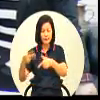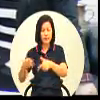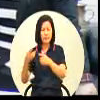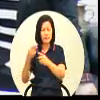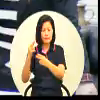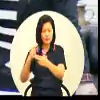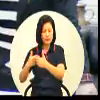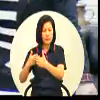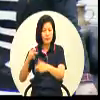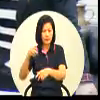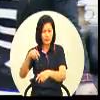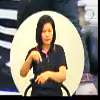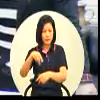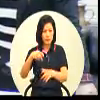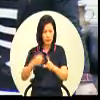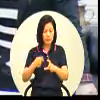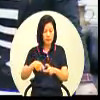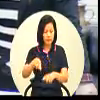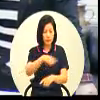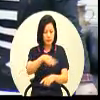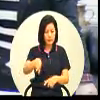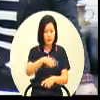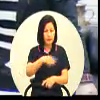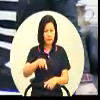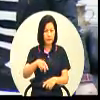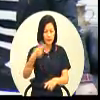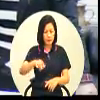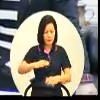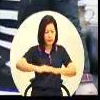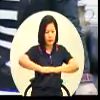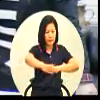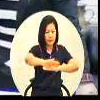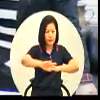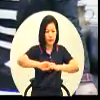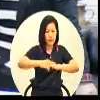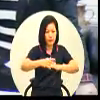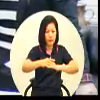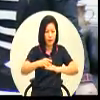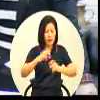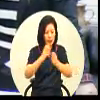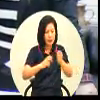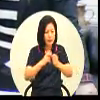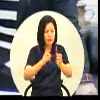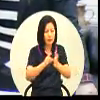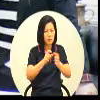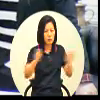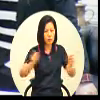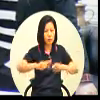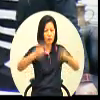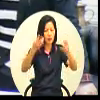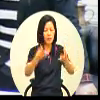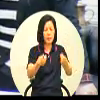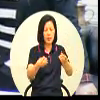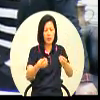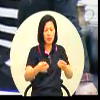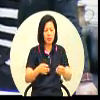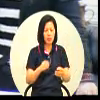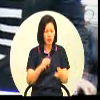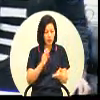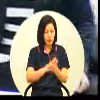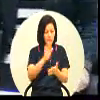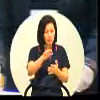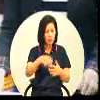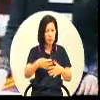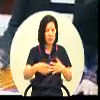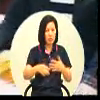一条重新铺设将近20年没有翻修的道路，什么时候才要来做一个示范区？请局